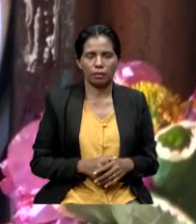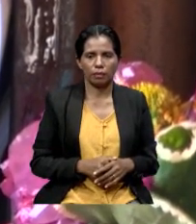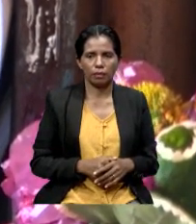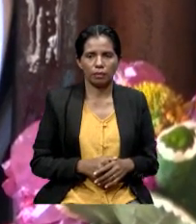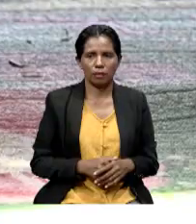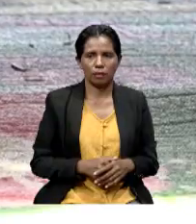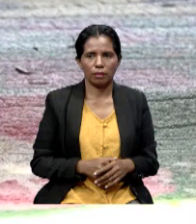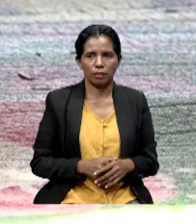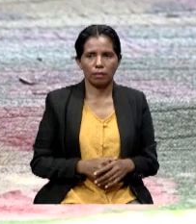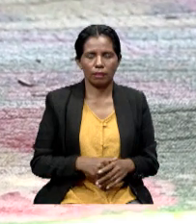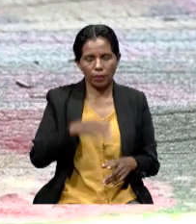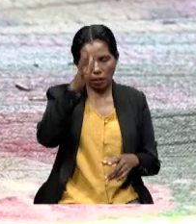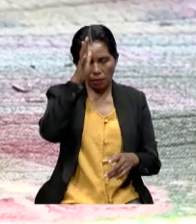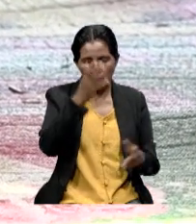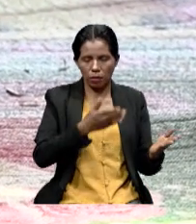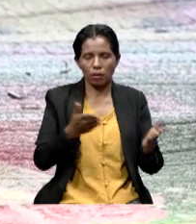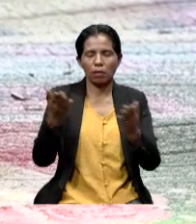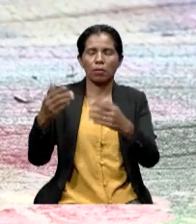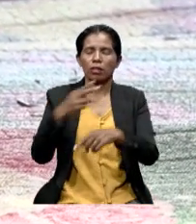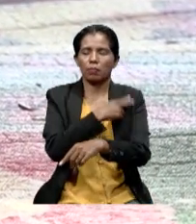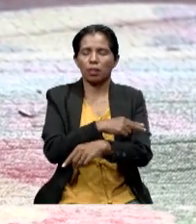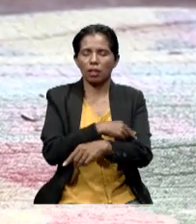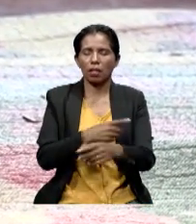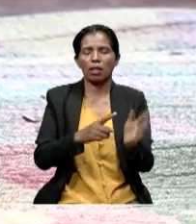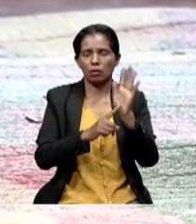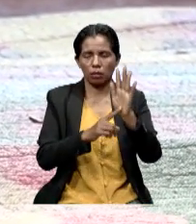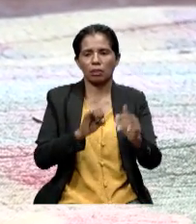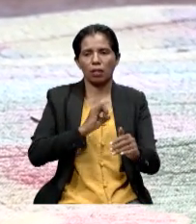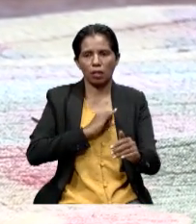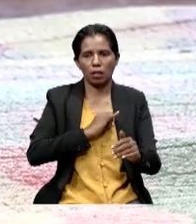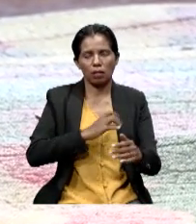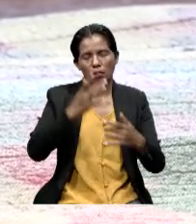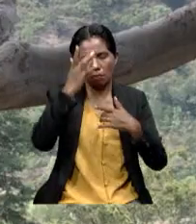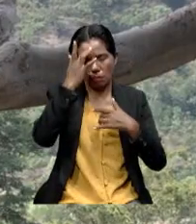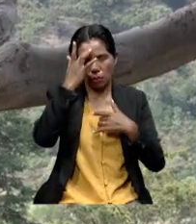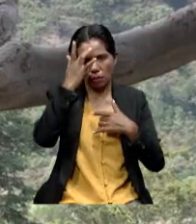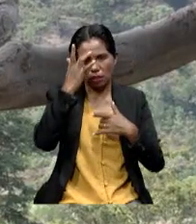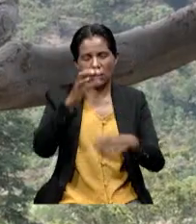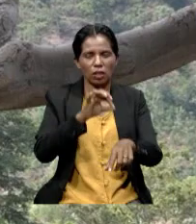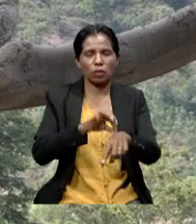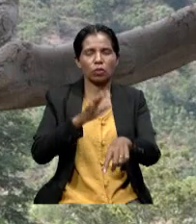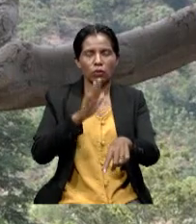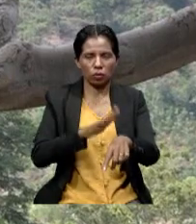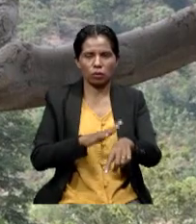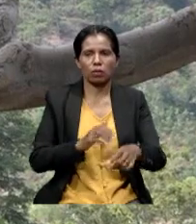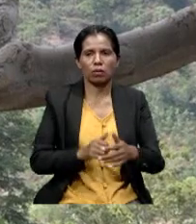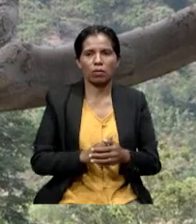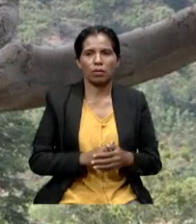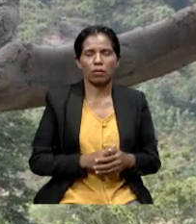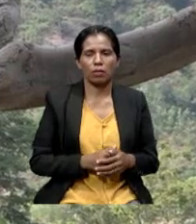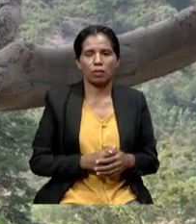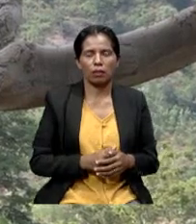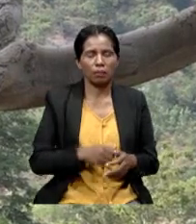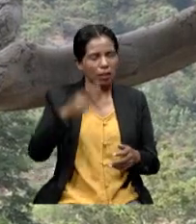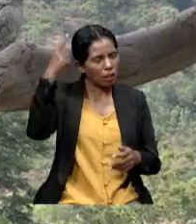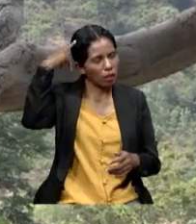duranti ne pasir lori ba mai faten hab diam be nia moras malaria malaria bus ne kakut itane sare kakutak